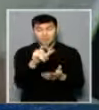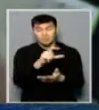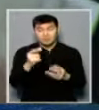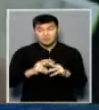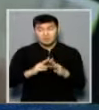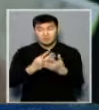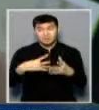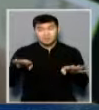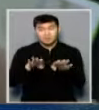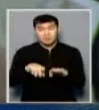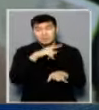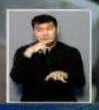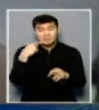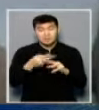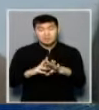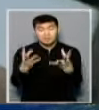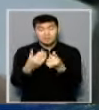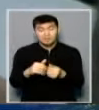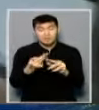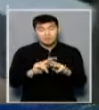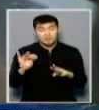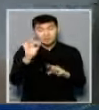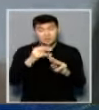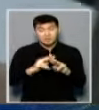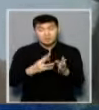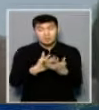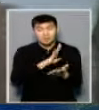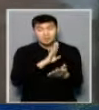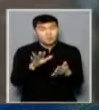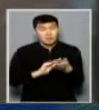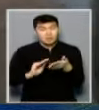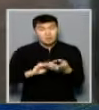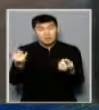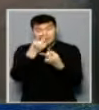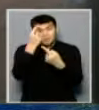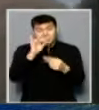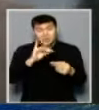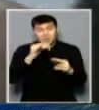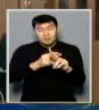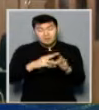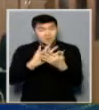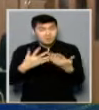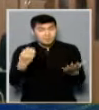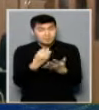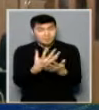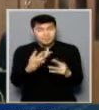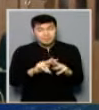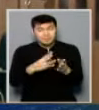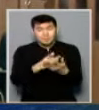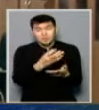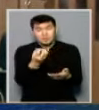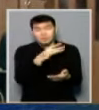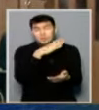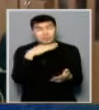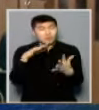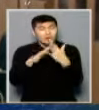географическими чертежами из российских архивов, а также ранее не опубликованные данные и исторические факты. Однако еще много